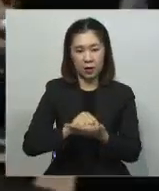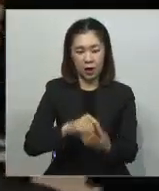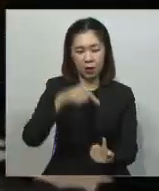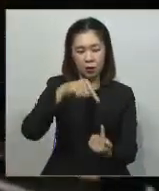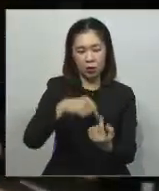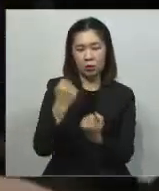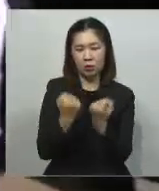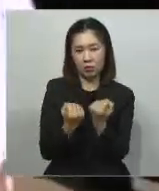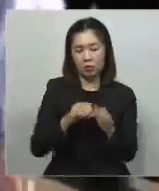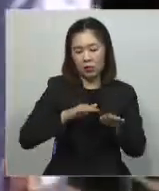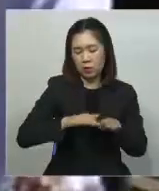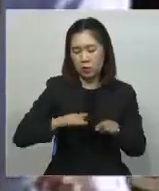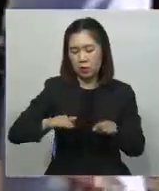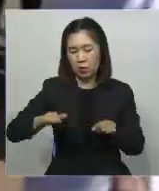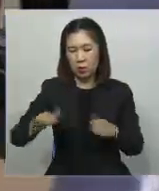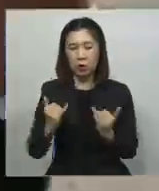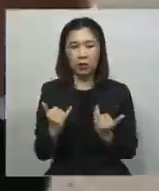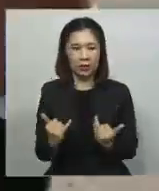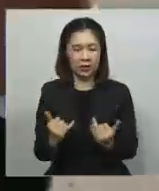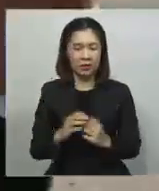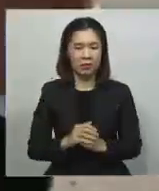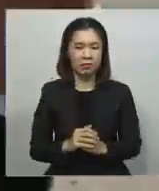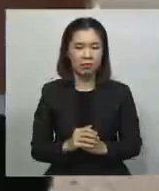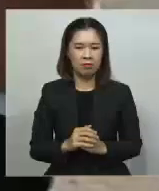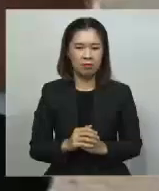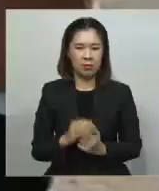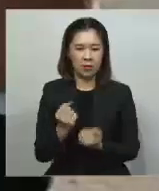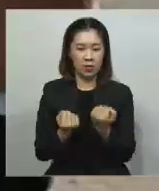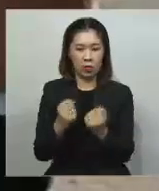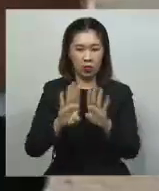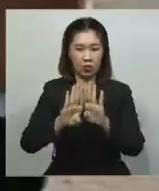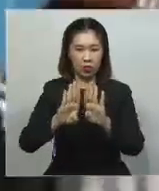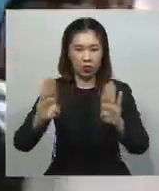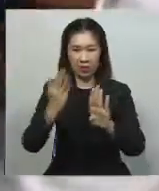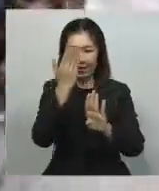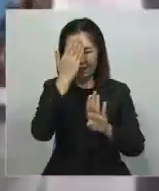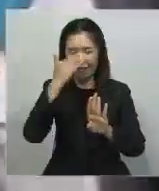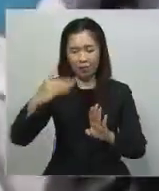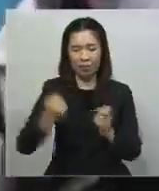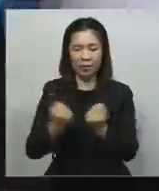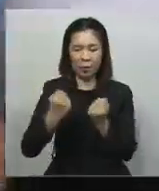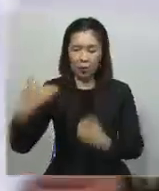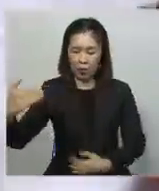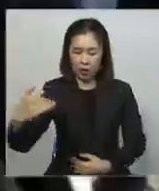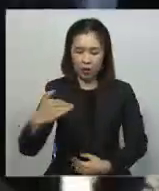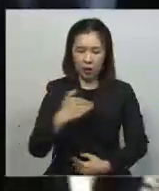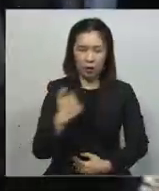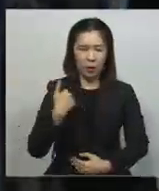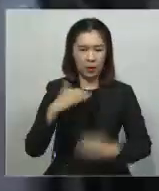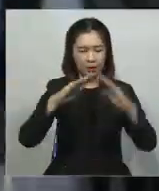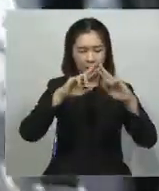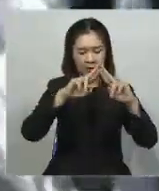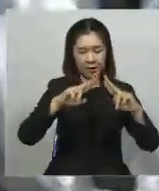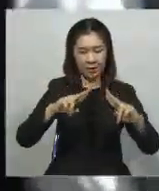อดรถให้กับประชาชนที่มาในวันนี้ตลอดทางเข้าพุทธมณฑลอีสานค่ะก็มีประชาชนนะคะมาตั้งโรงทานเป็นจำนวนม